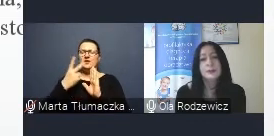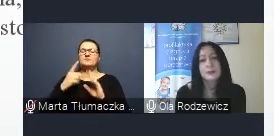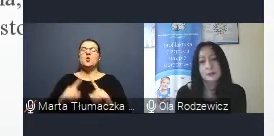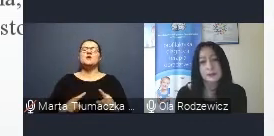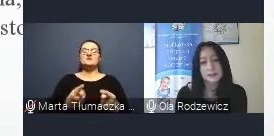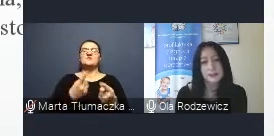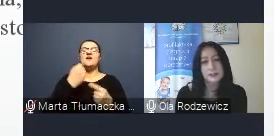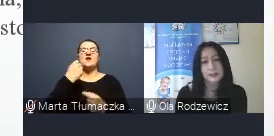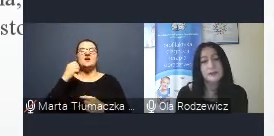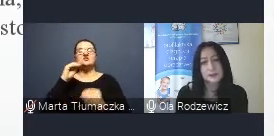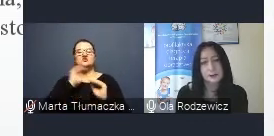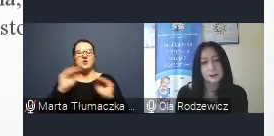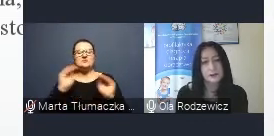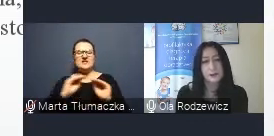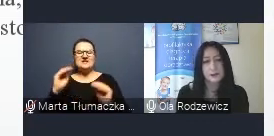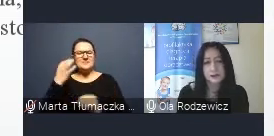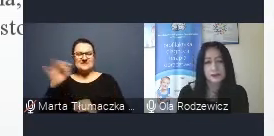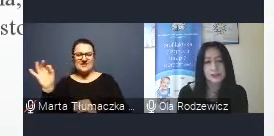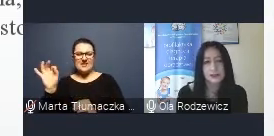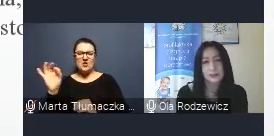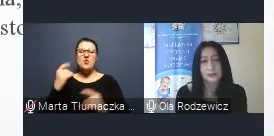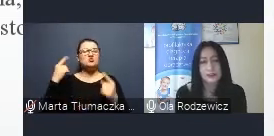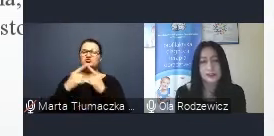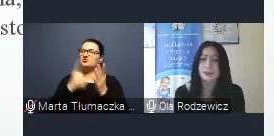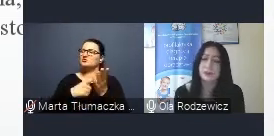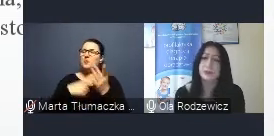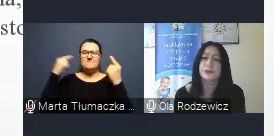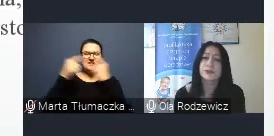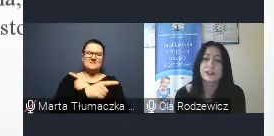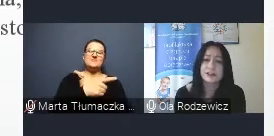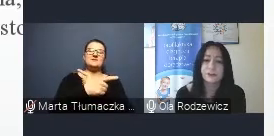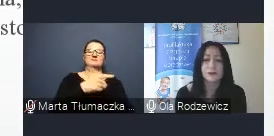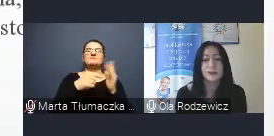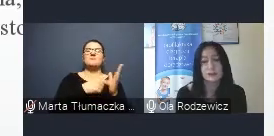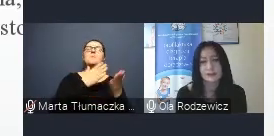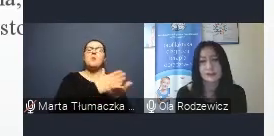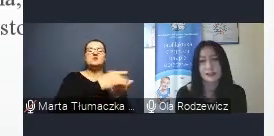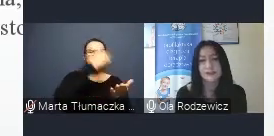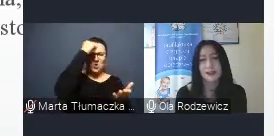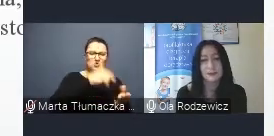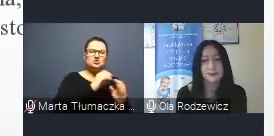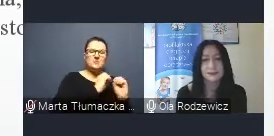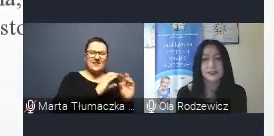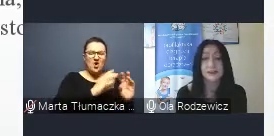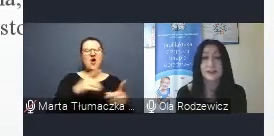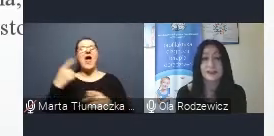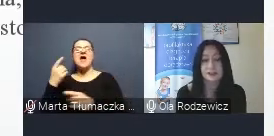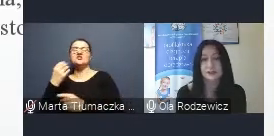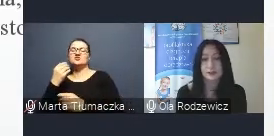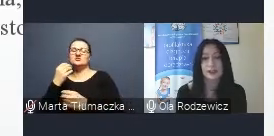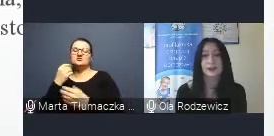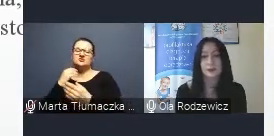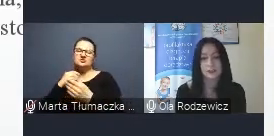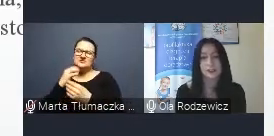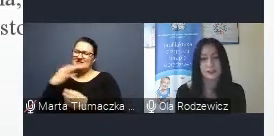my mylimy tę organizację pomocy psychologiczno-pedagogicznej z organizacją kształcenia specjalnego. To już jest inna forma, która jest nadawana poprzez wydawane przez